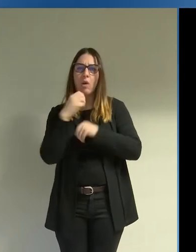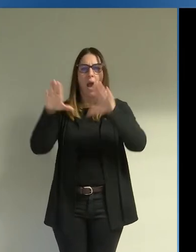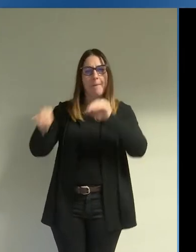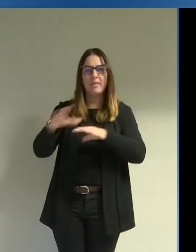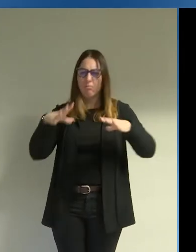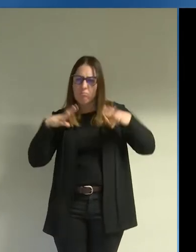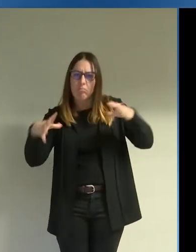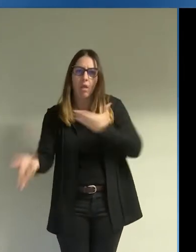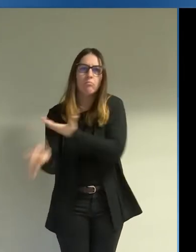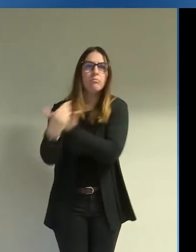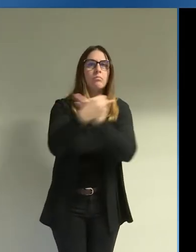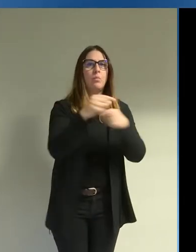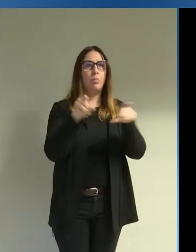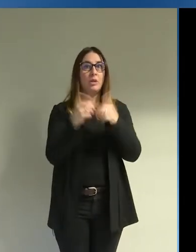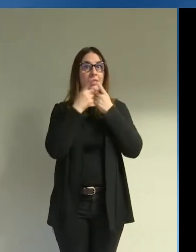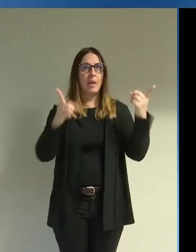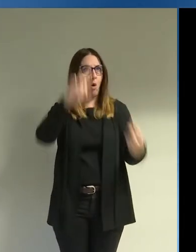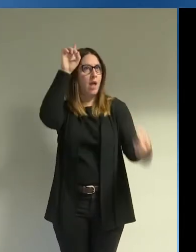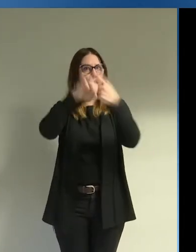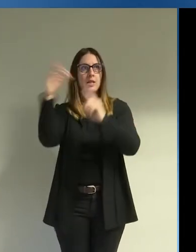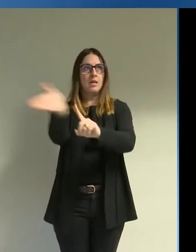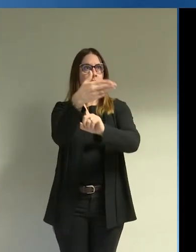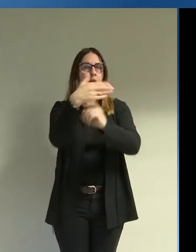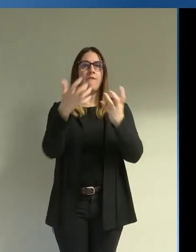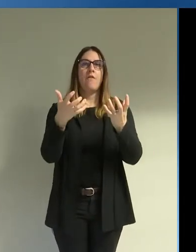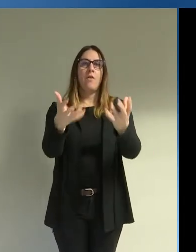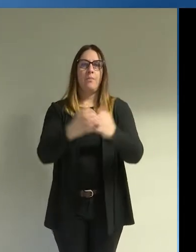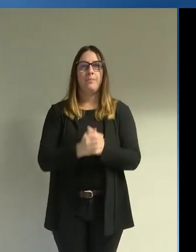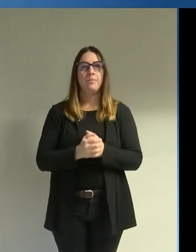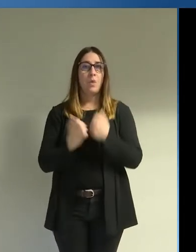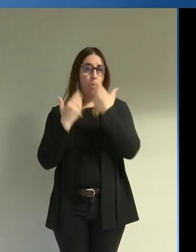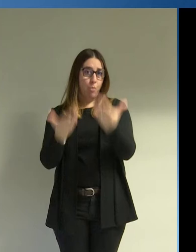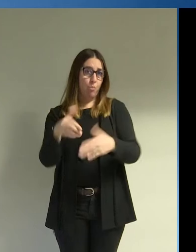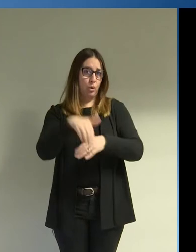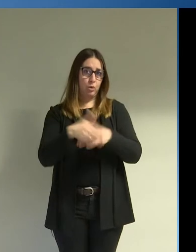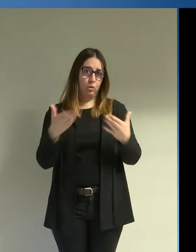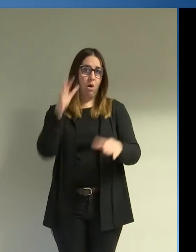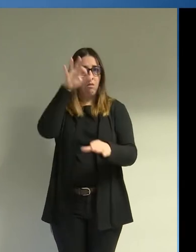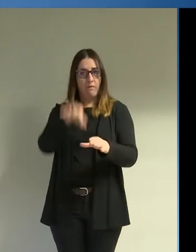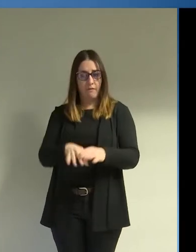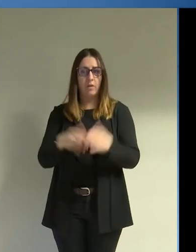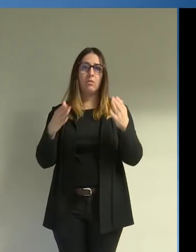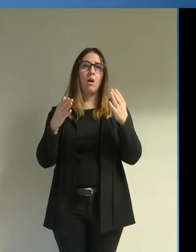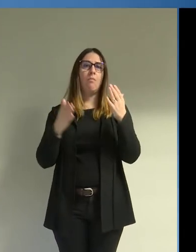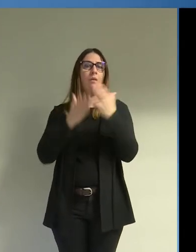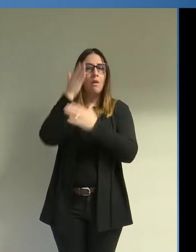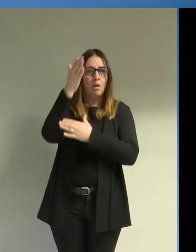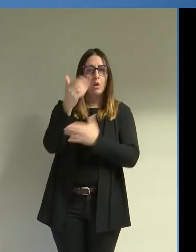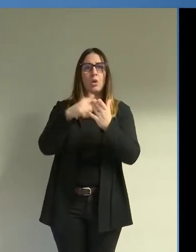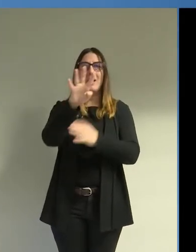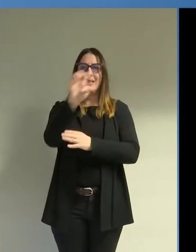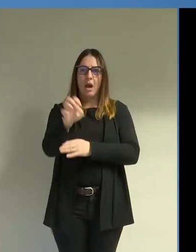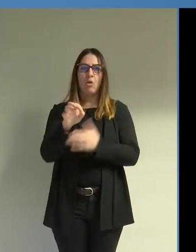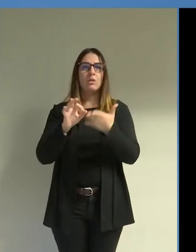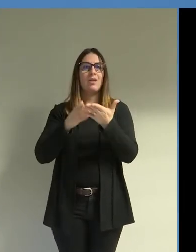pulsion démocratique qui les anime il est donc proposé au conseil municipal d'approuver la démarche grenoble 2040 trajectoire de transition et